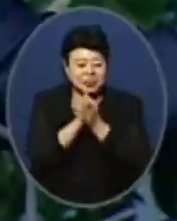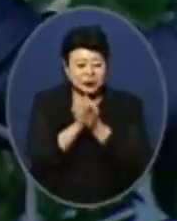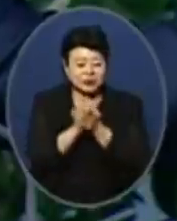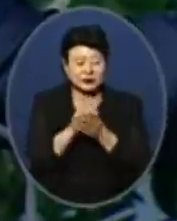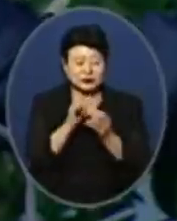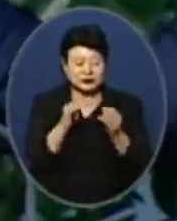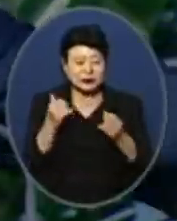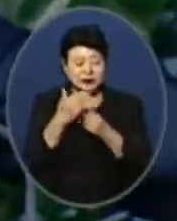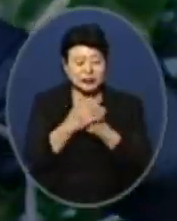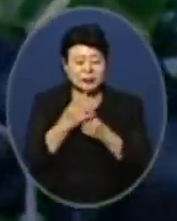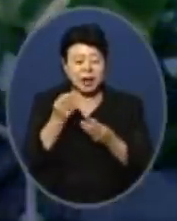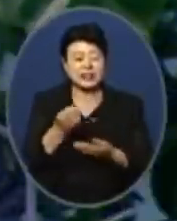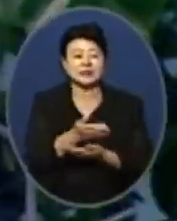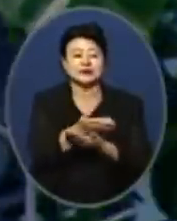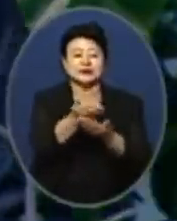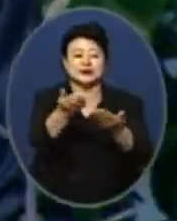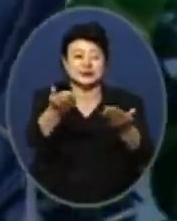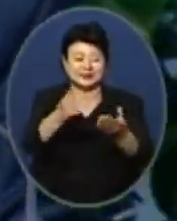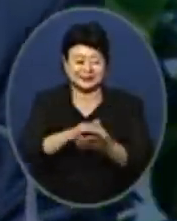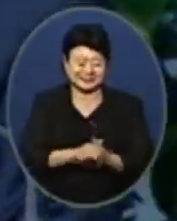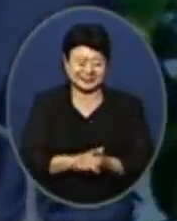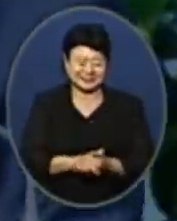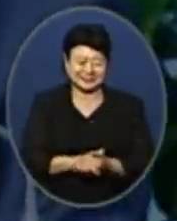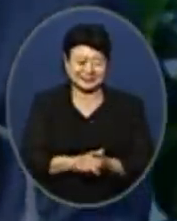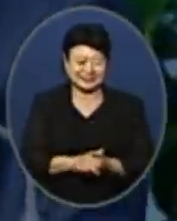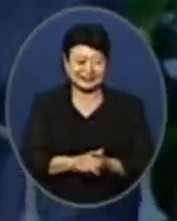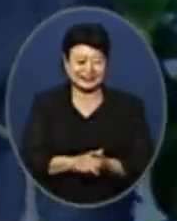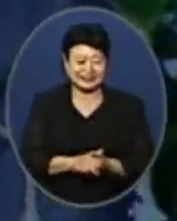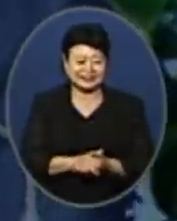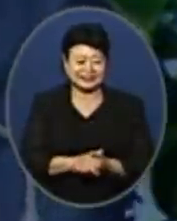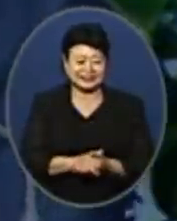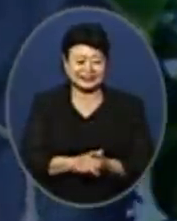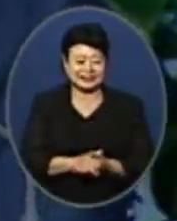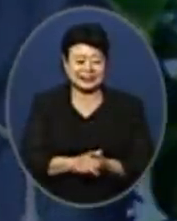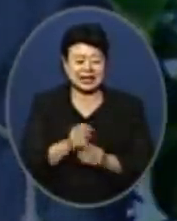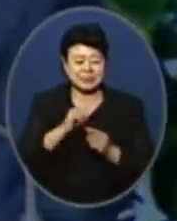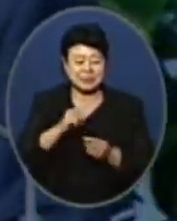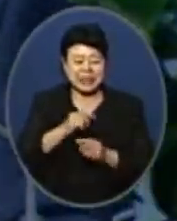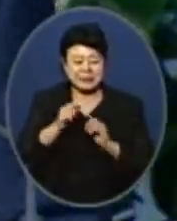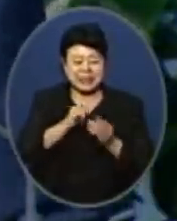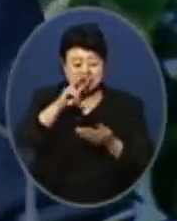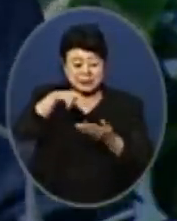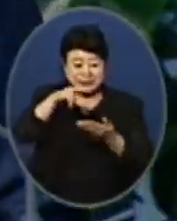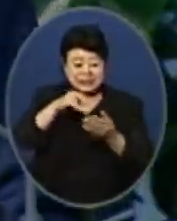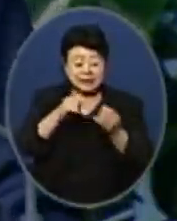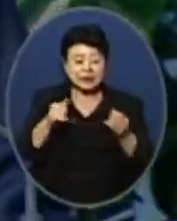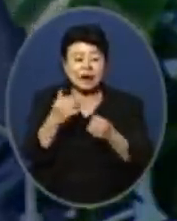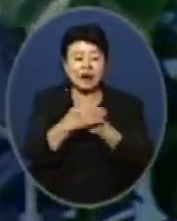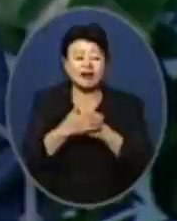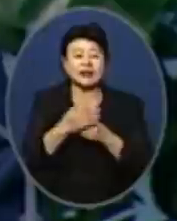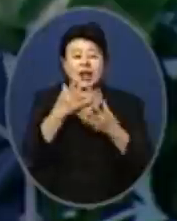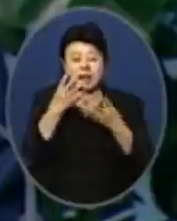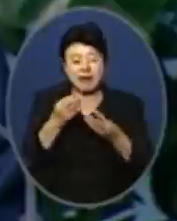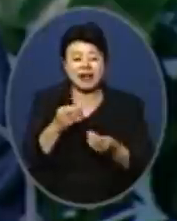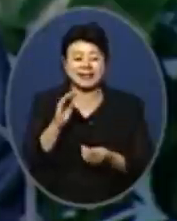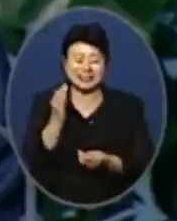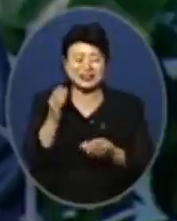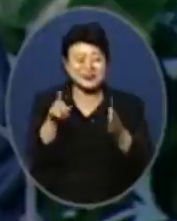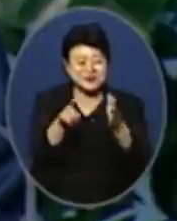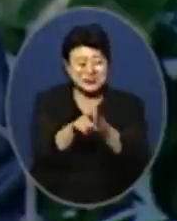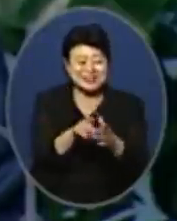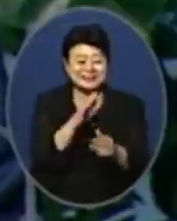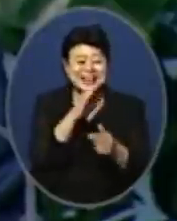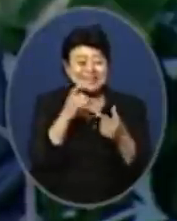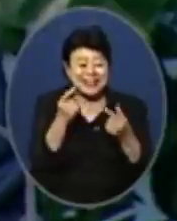기도하시는 분도 은혜 많이 끼치셨고 심지어는 성경 봉독하는 분도 은혜가 많이 되는 줄